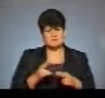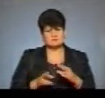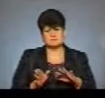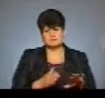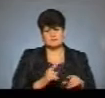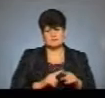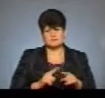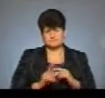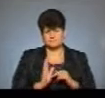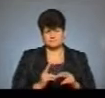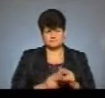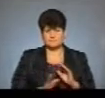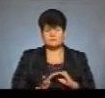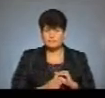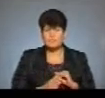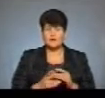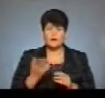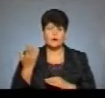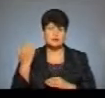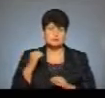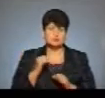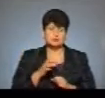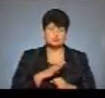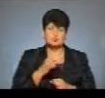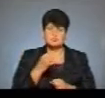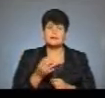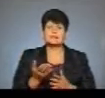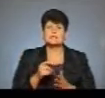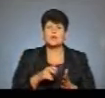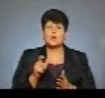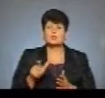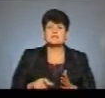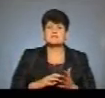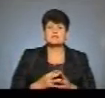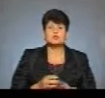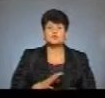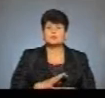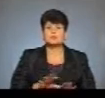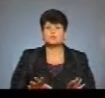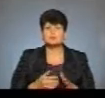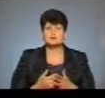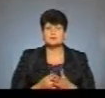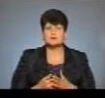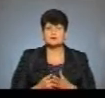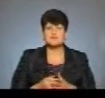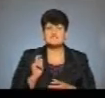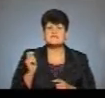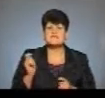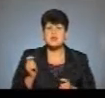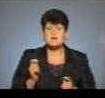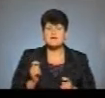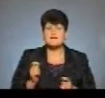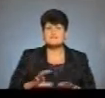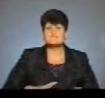Колись можна було сказати якійсь людині в селі, що не буде там, наприклад, людини фірмана, так? Яка